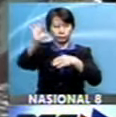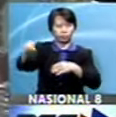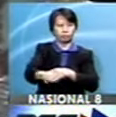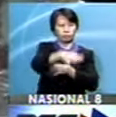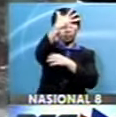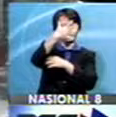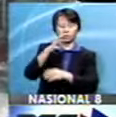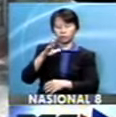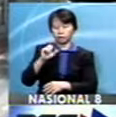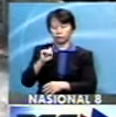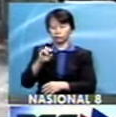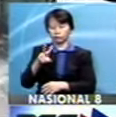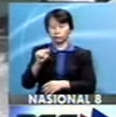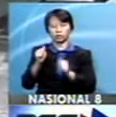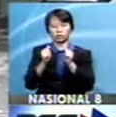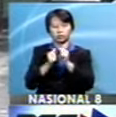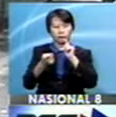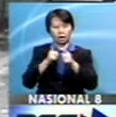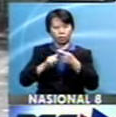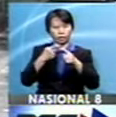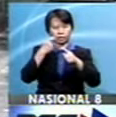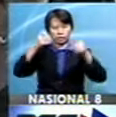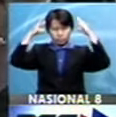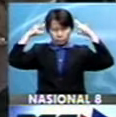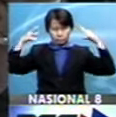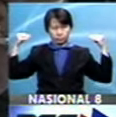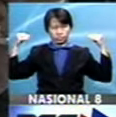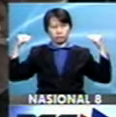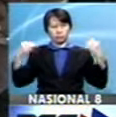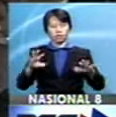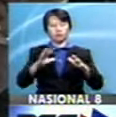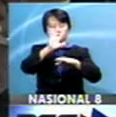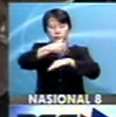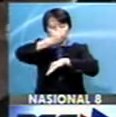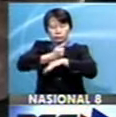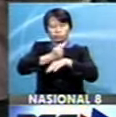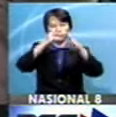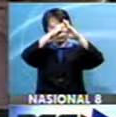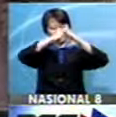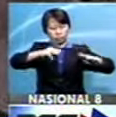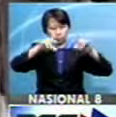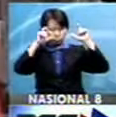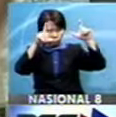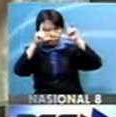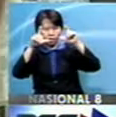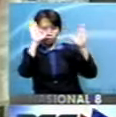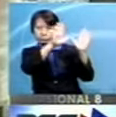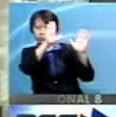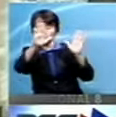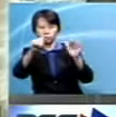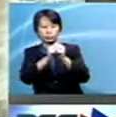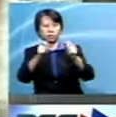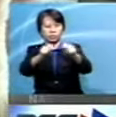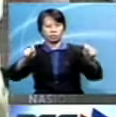de Silva dengan bantuan rakannya dari Belanda, Jackie van Osbien, menubuhkan muzium bergambar tsunami di tapak